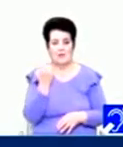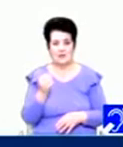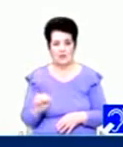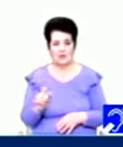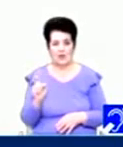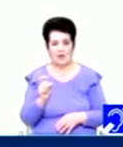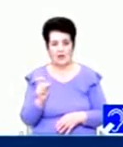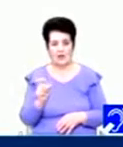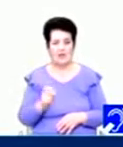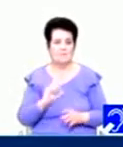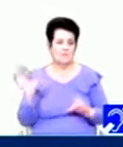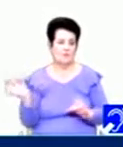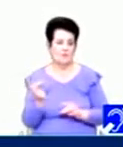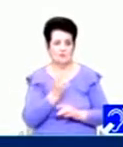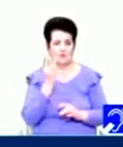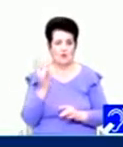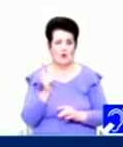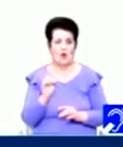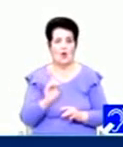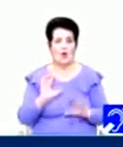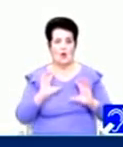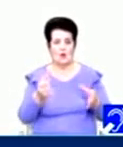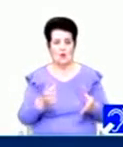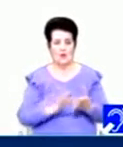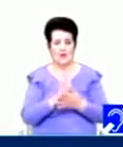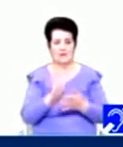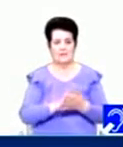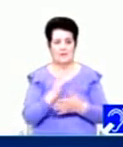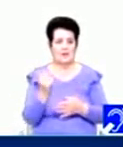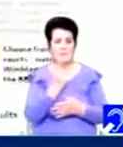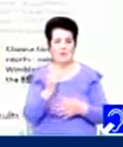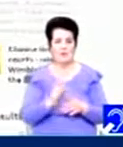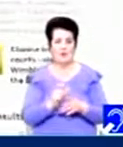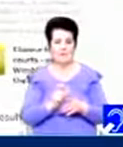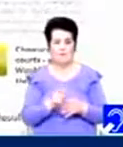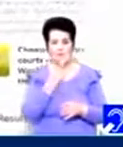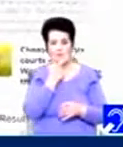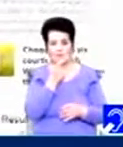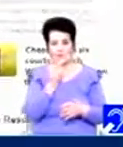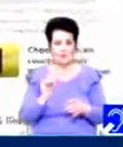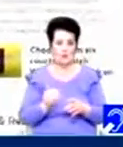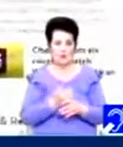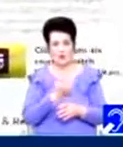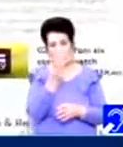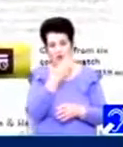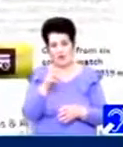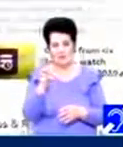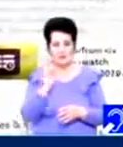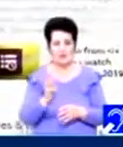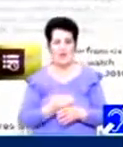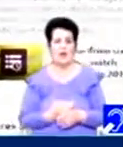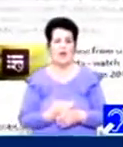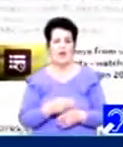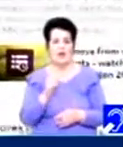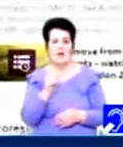Simonei Halep a făcut înconjurul lumii. Site-urile televiziunilor și ale ziarelor au fost pline de cuvinte frumoase pentru noua regină de la Wimbledon. BBC a